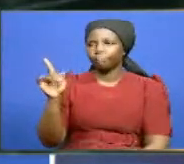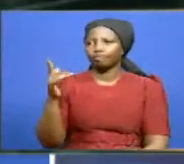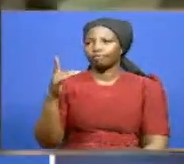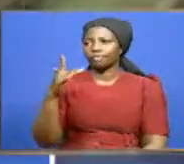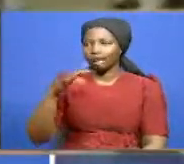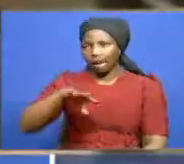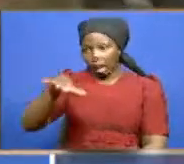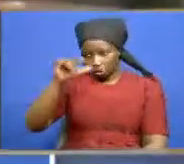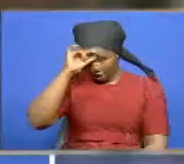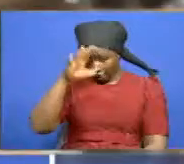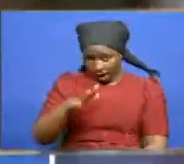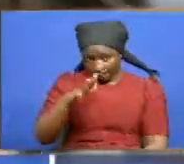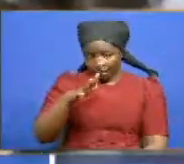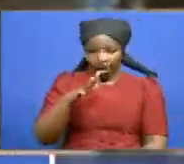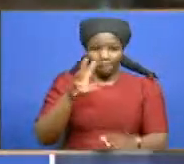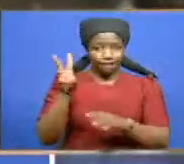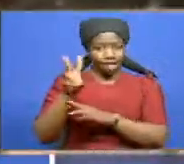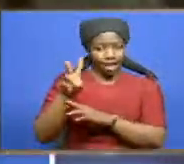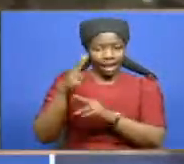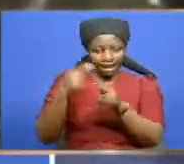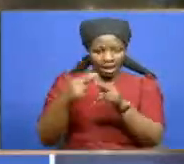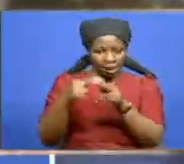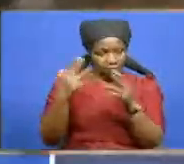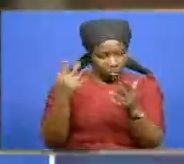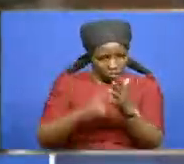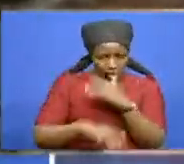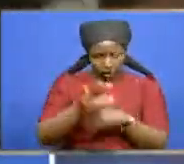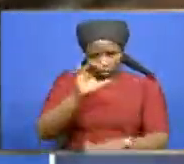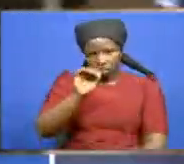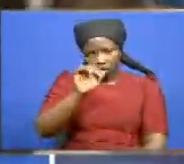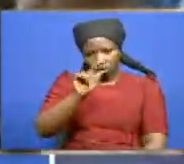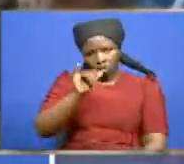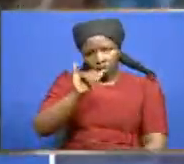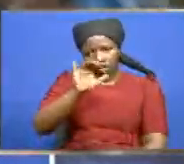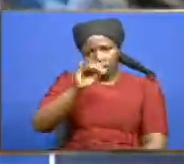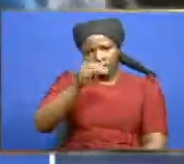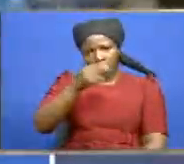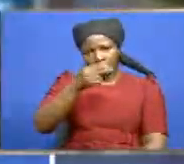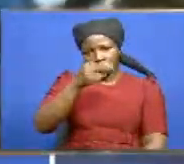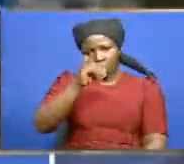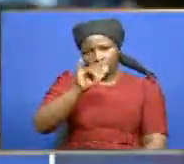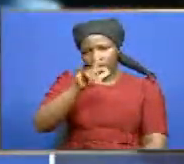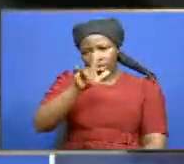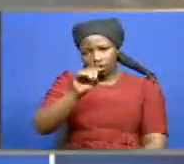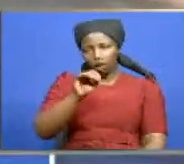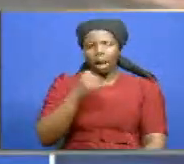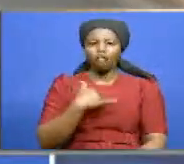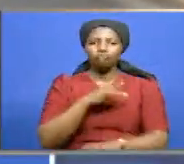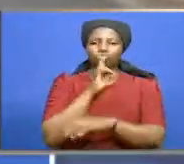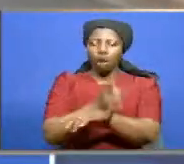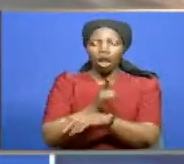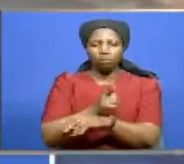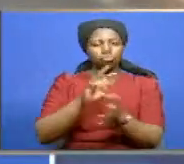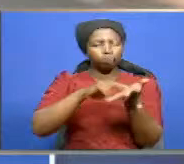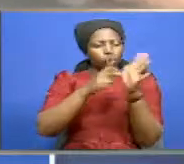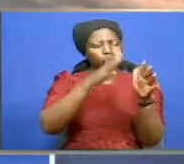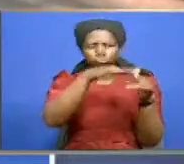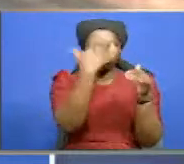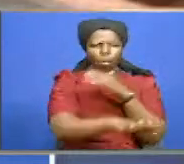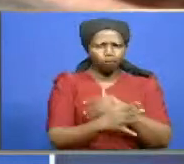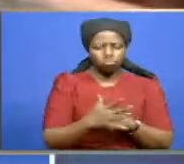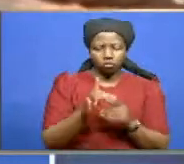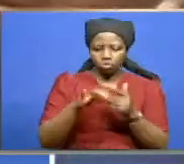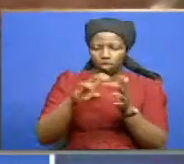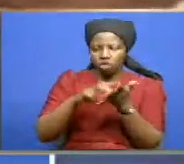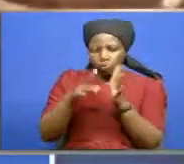Gavana wa kaunti ya Vihiga Daktari Wilba Otichilo ameagiza kusimamishwa kwa kazi ya mwanakandarasi aliyepatiwa zabuni ya ujenzi wa barabara